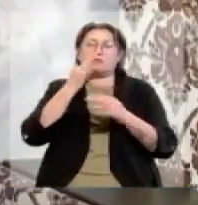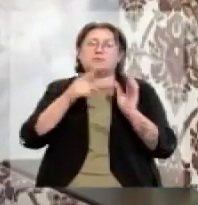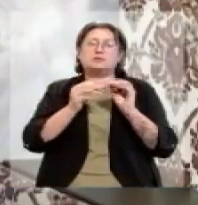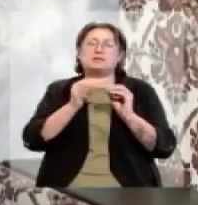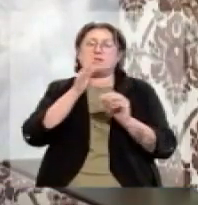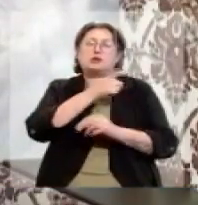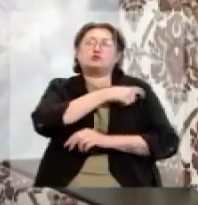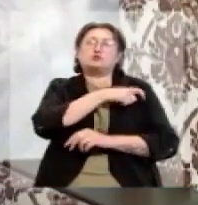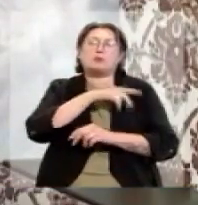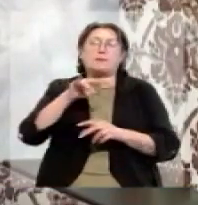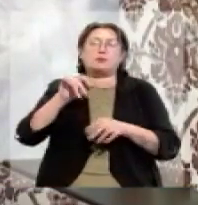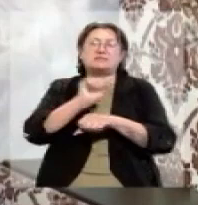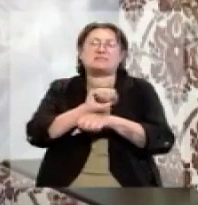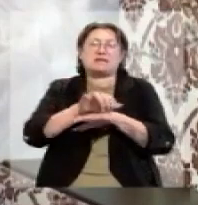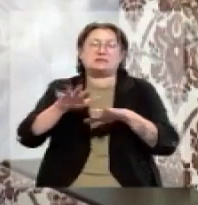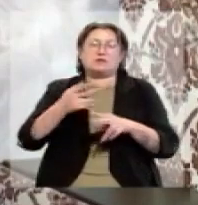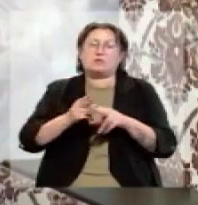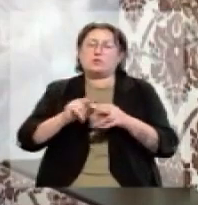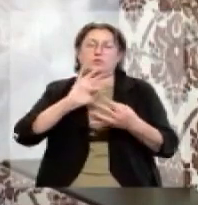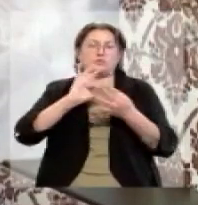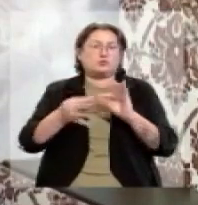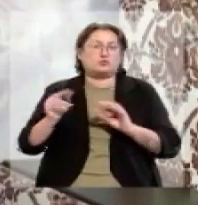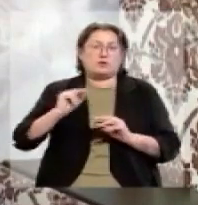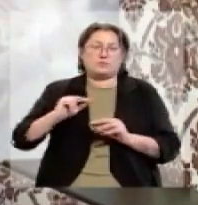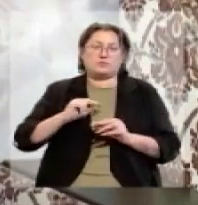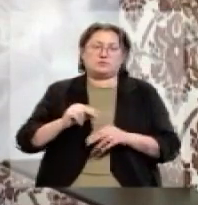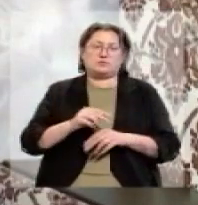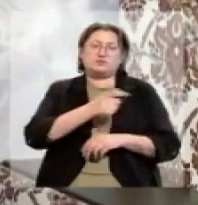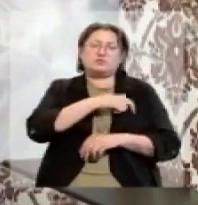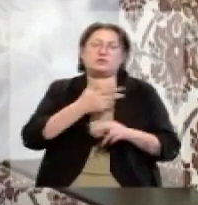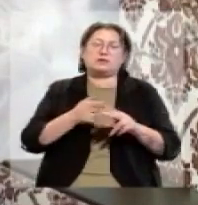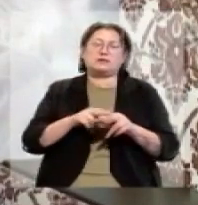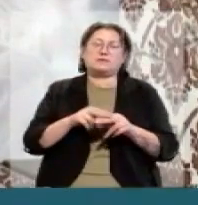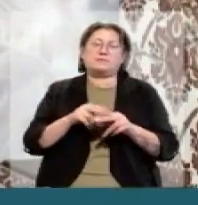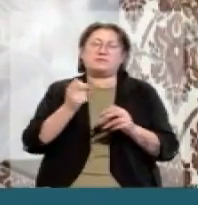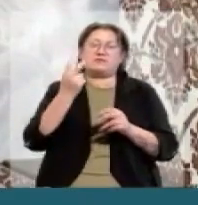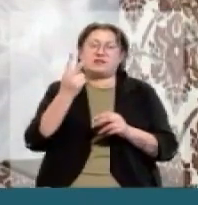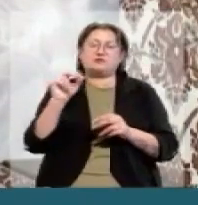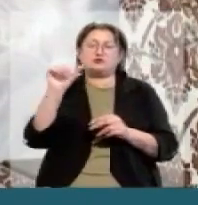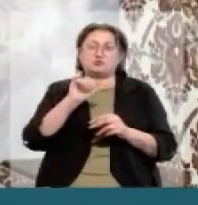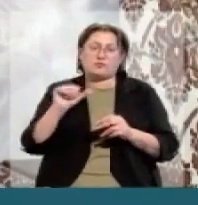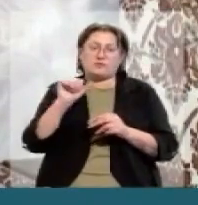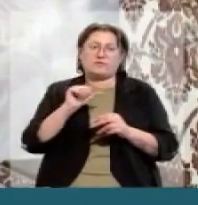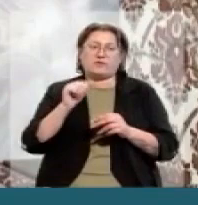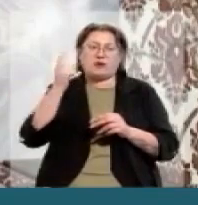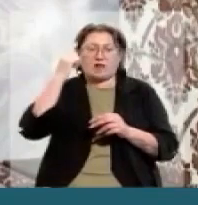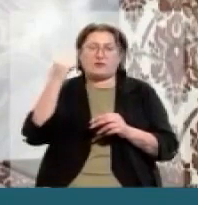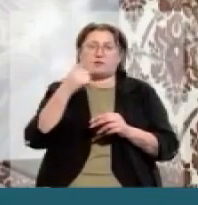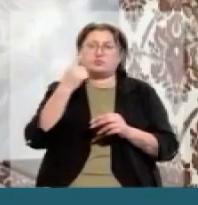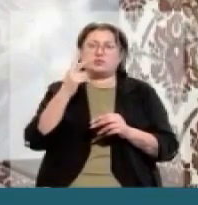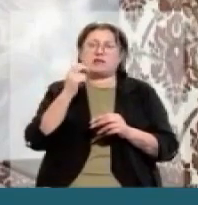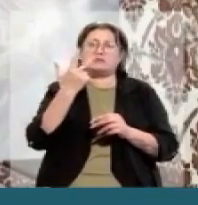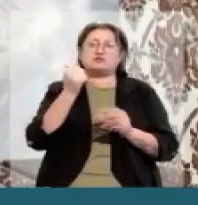лет дежурной по станции. Это очень сложная работа дежурной по станции. Это вот 12 часов, голова крутится